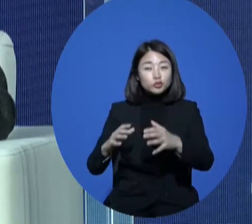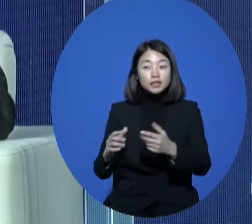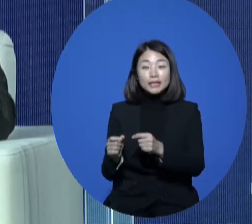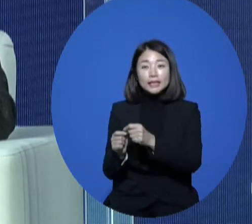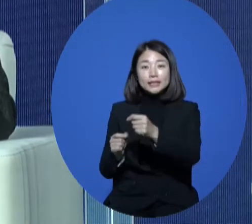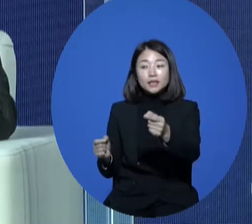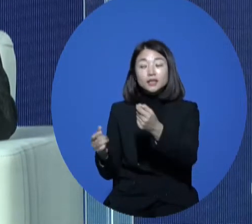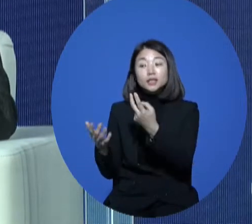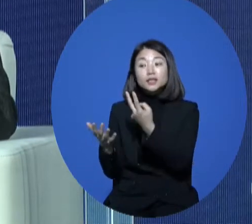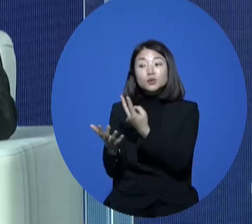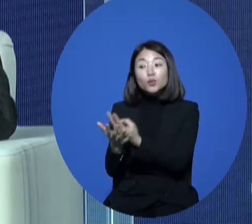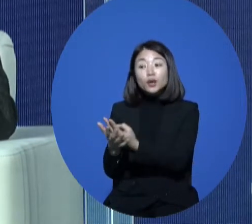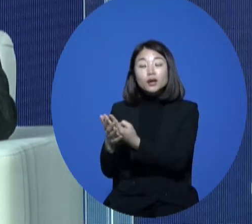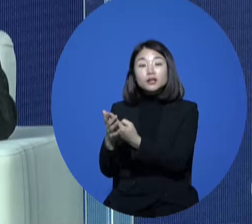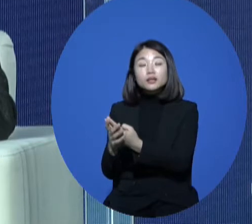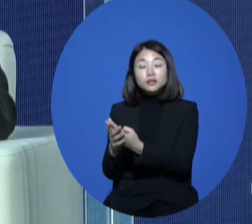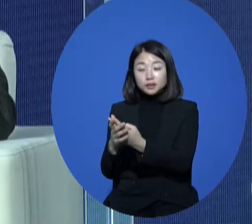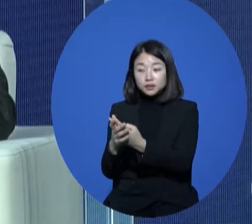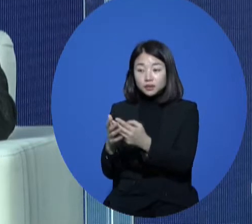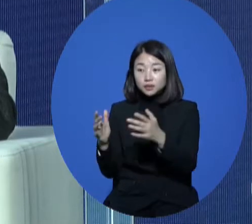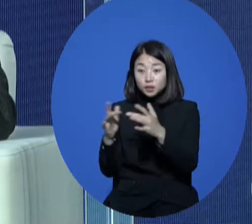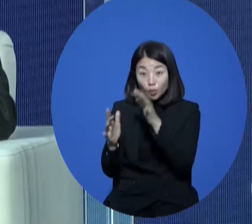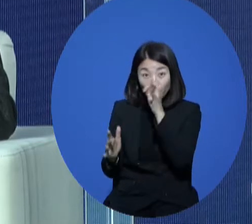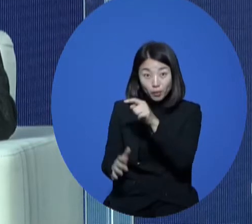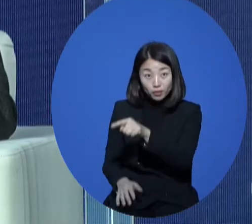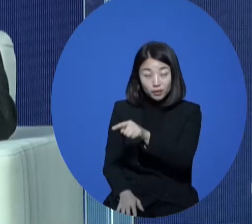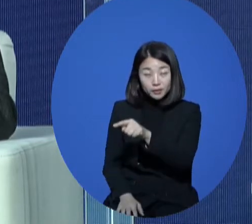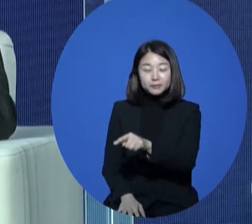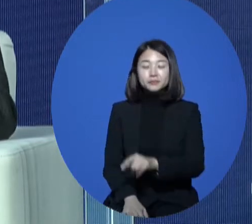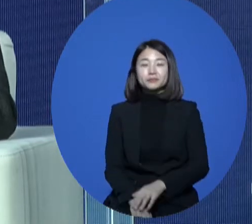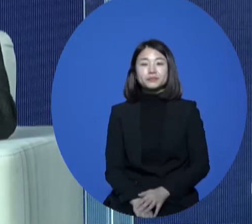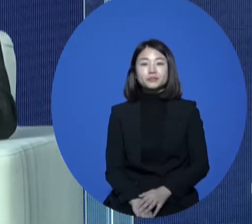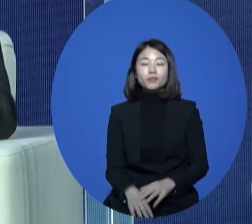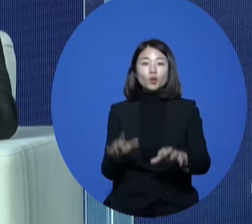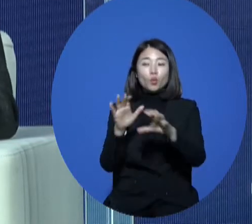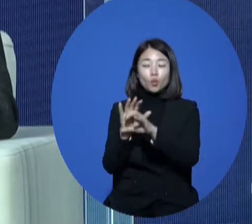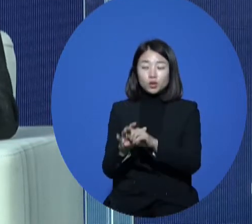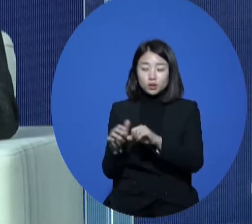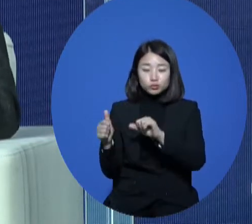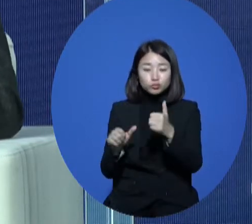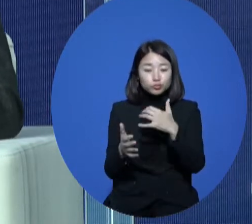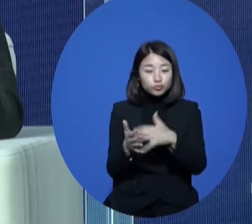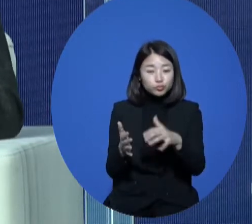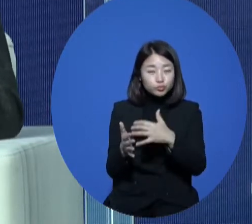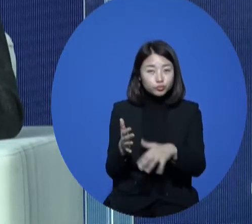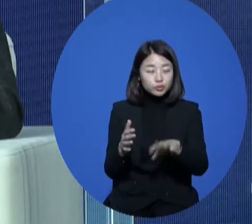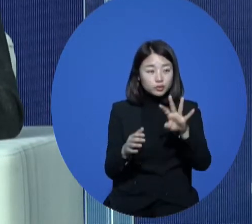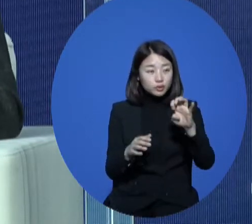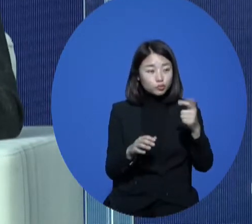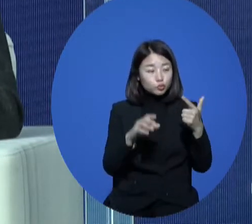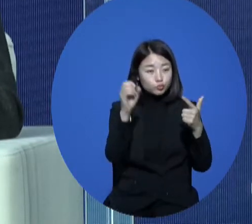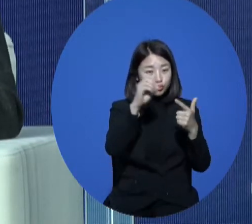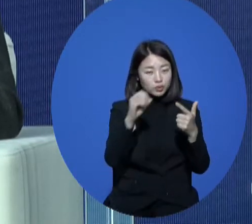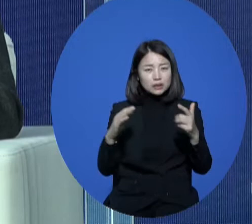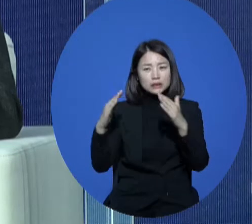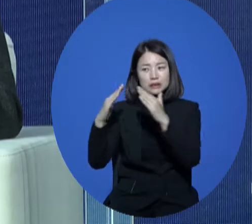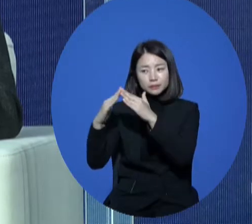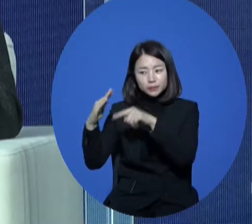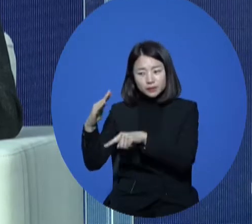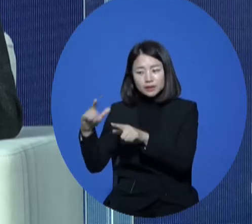네트워크에서 2020년 10월 연구 결과에 따르면 코로나19로 인한 사망자 중에 46%가 집단 거주